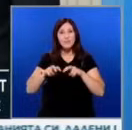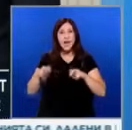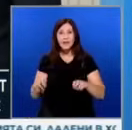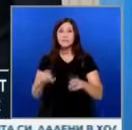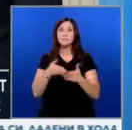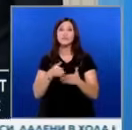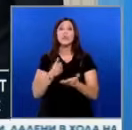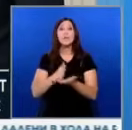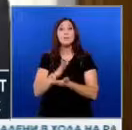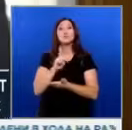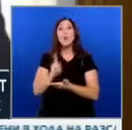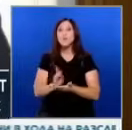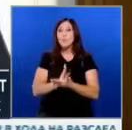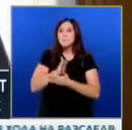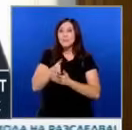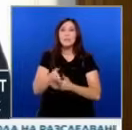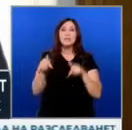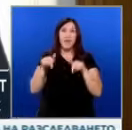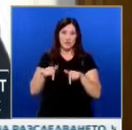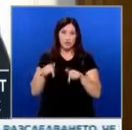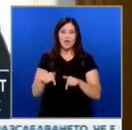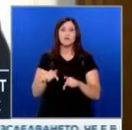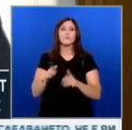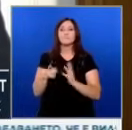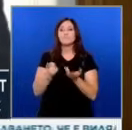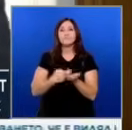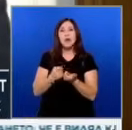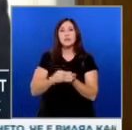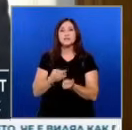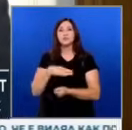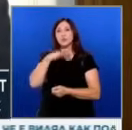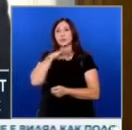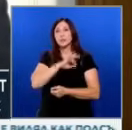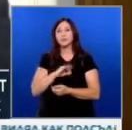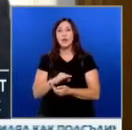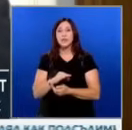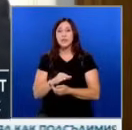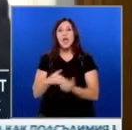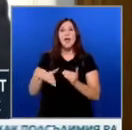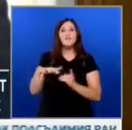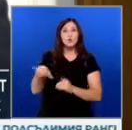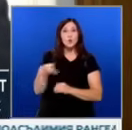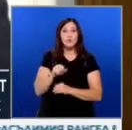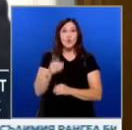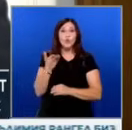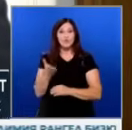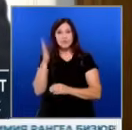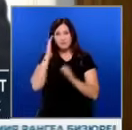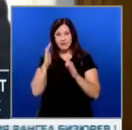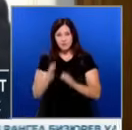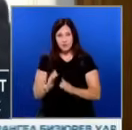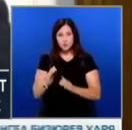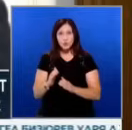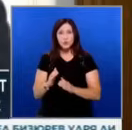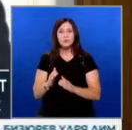които премина настоящия. Наред с постигнатите резултати, върху ръководеното от вас правителство